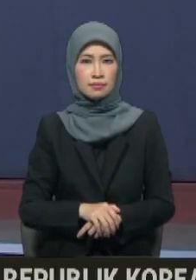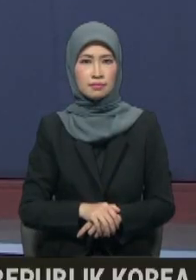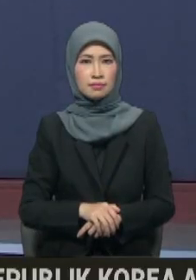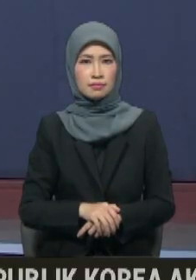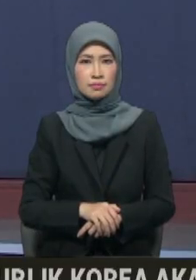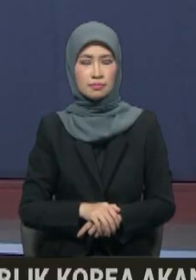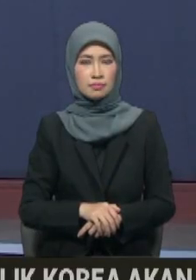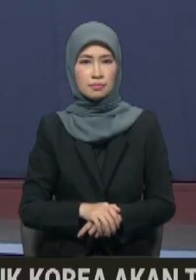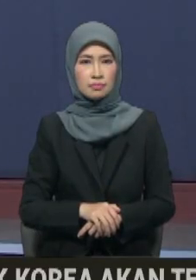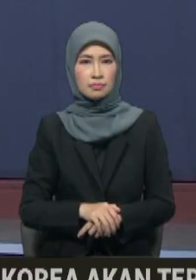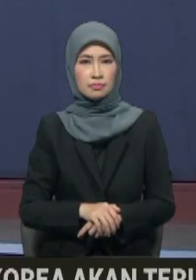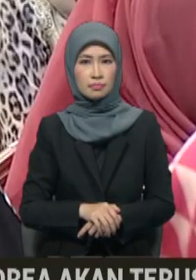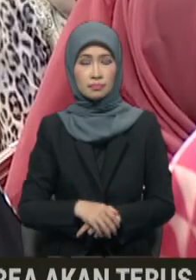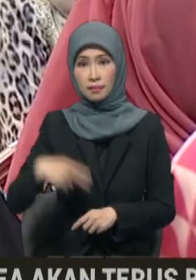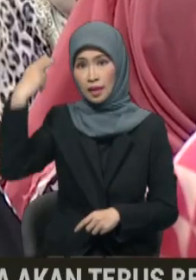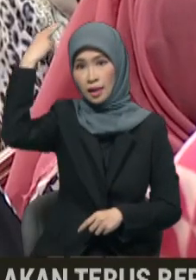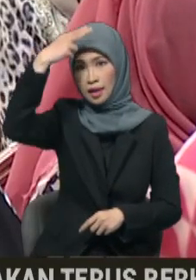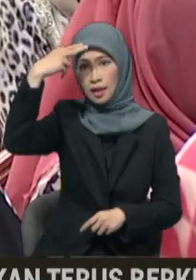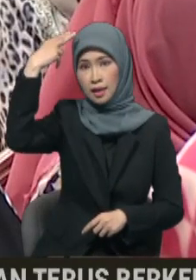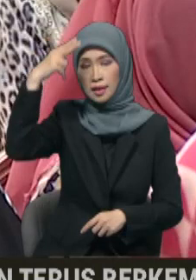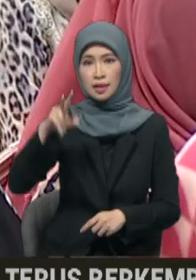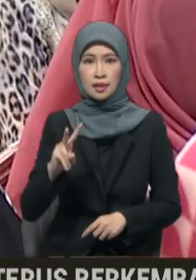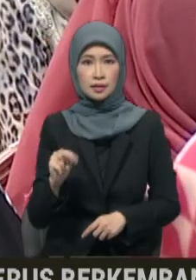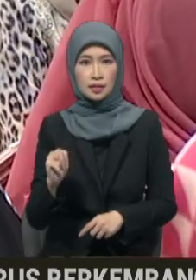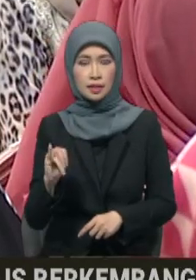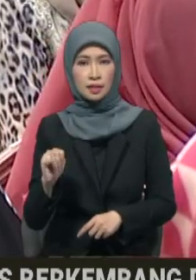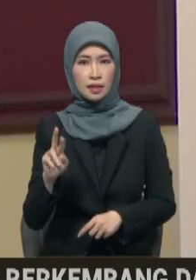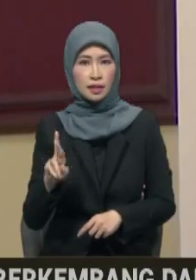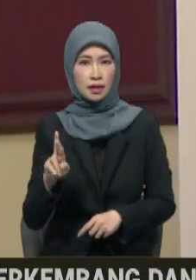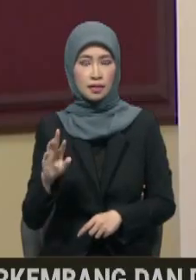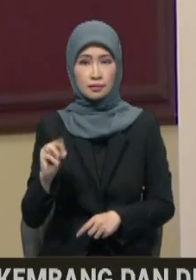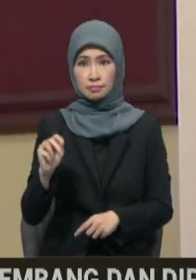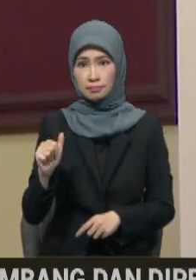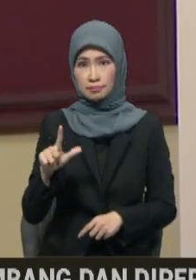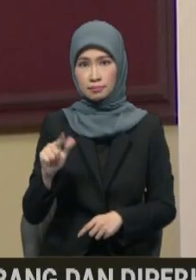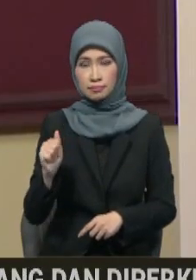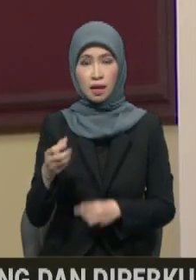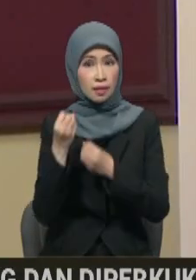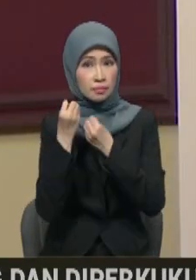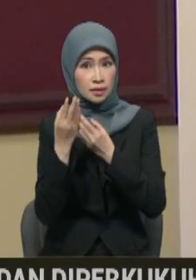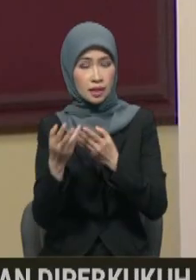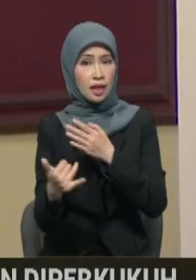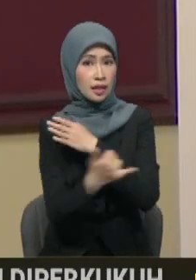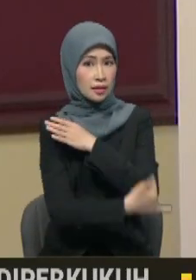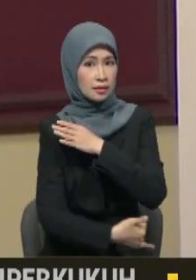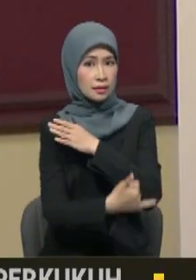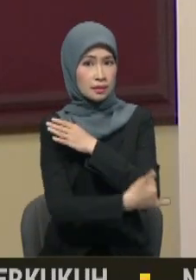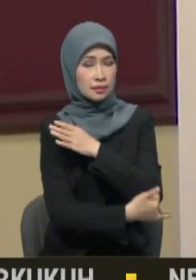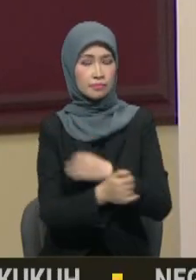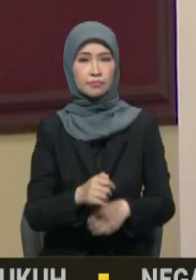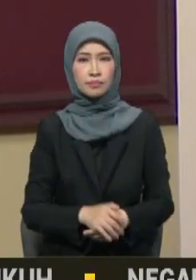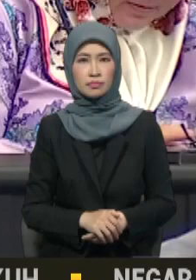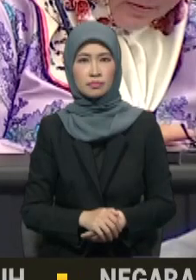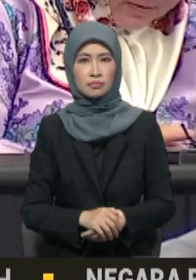2035 pengiran Hajah Siti Nirmala binti pengiran Haji Mohamad juga berkata negara komited ke arah mencapai matlamat